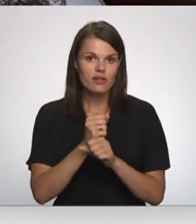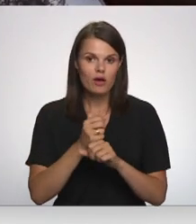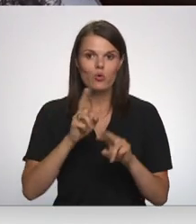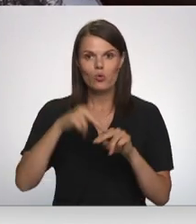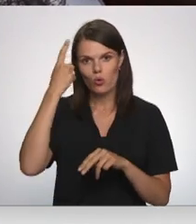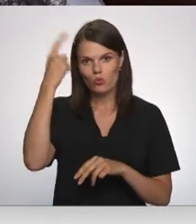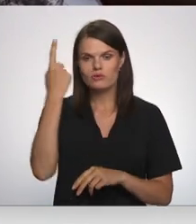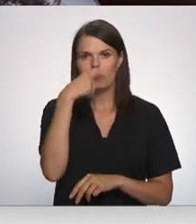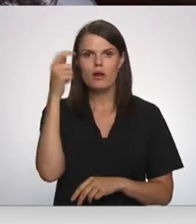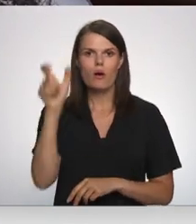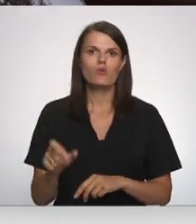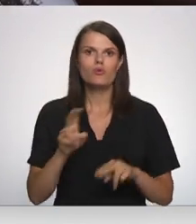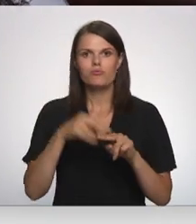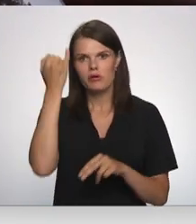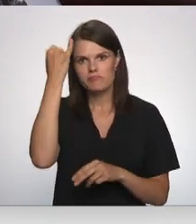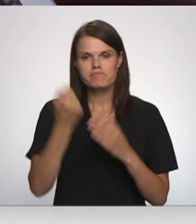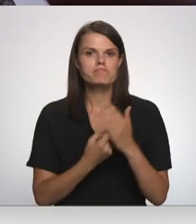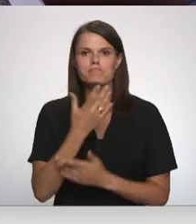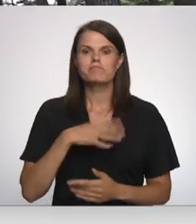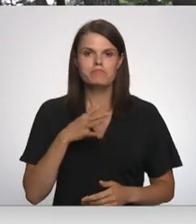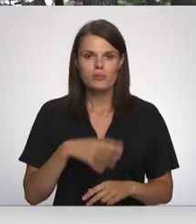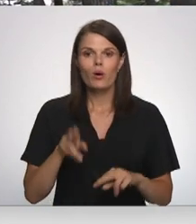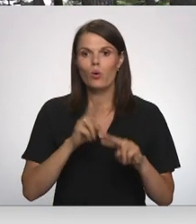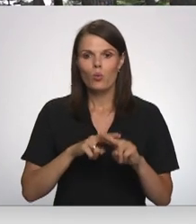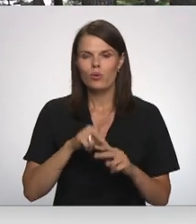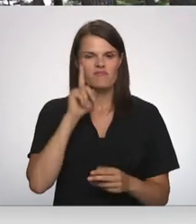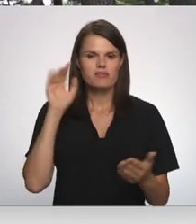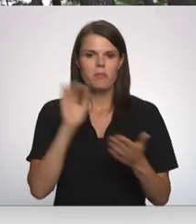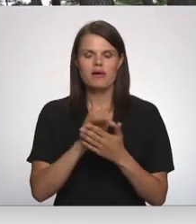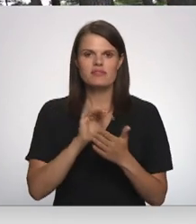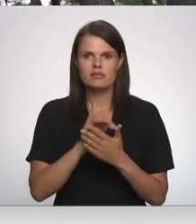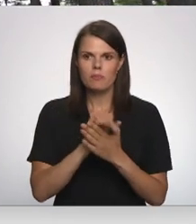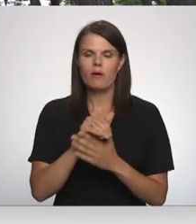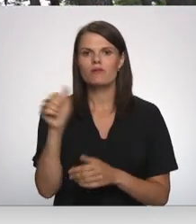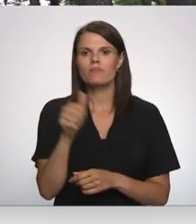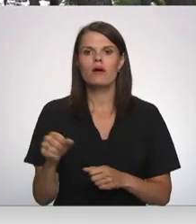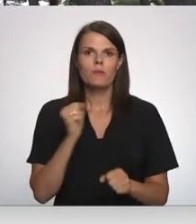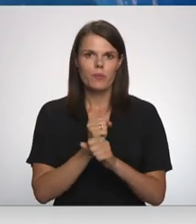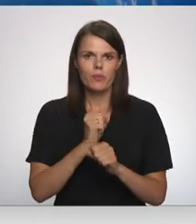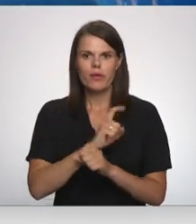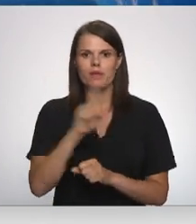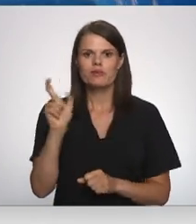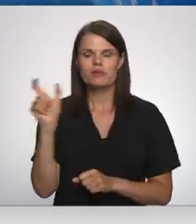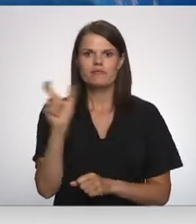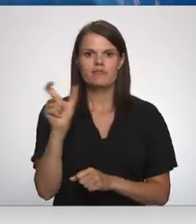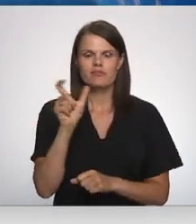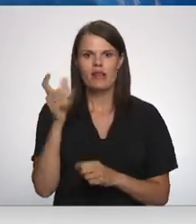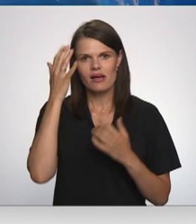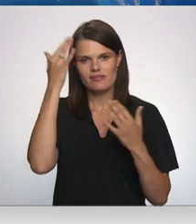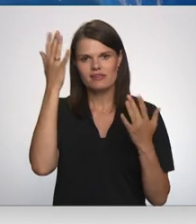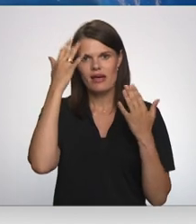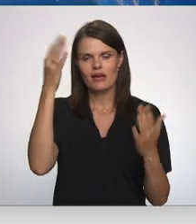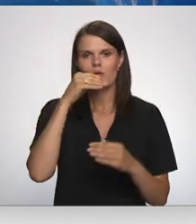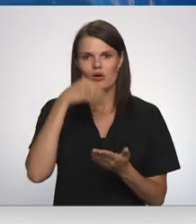to autoriem un darbu ideju. Taču zināmākais un bez grāmatas pamanāmākais mākslas darbs ir zilais cerības ivēns